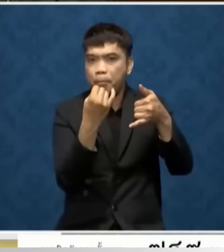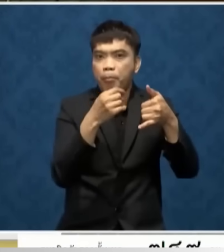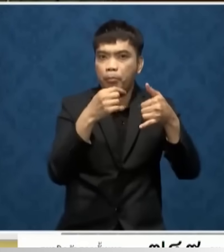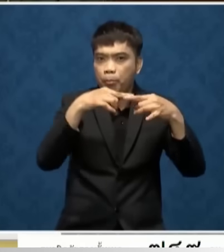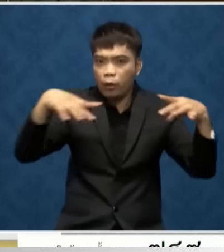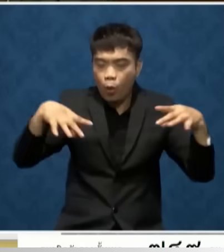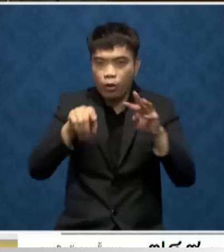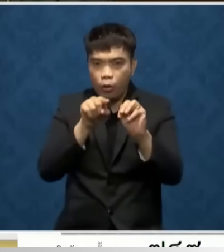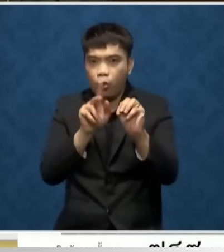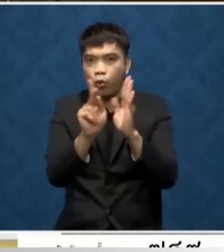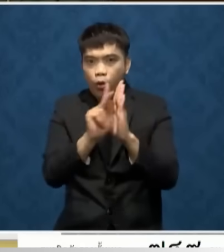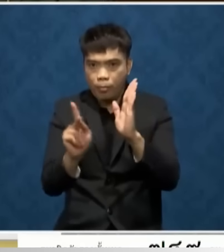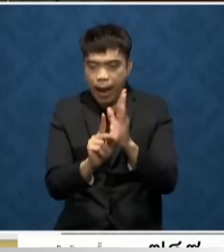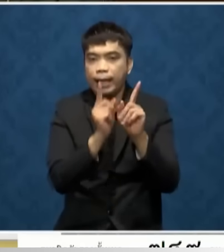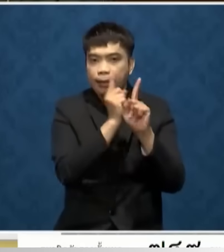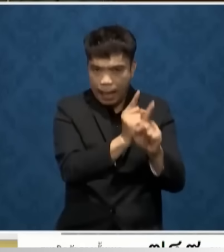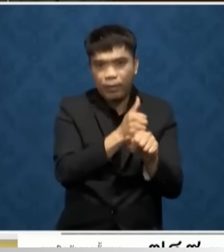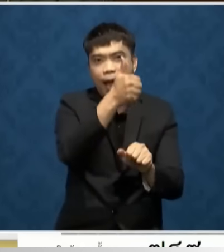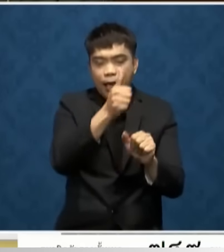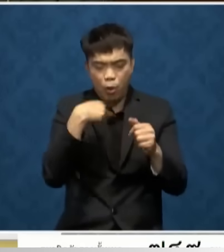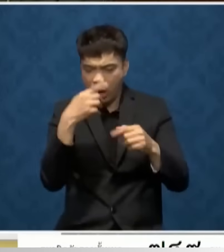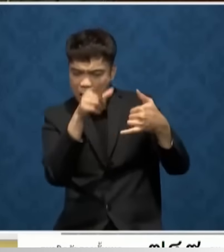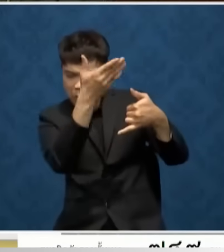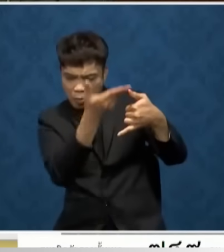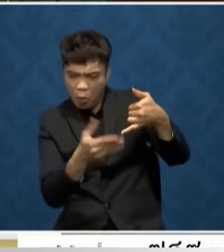ตรา160เท่านั้น